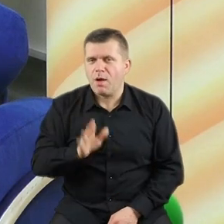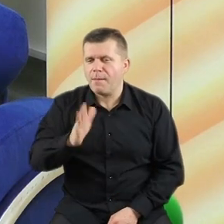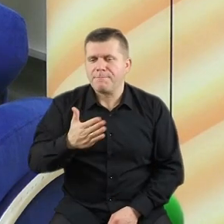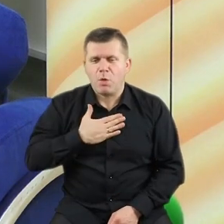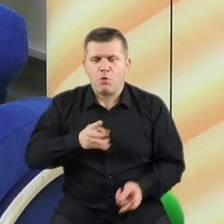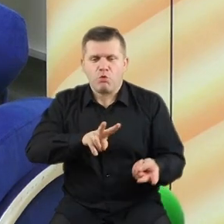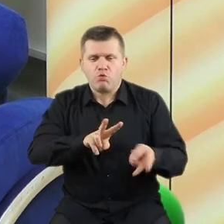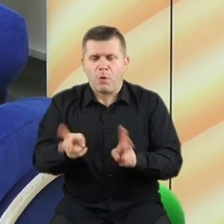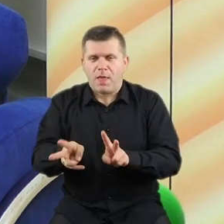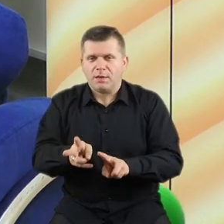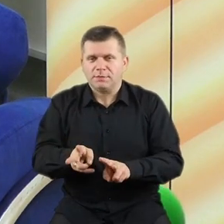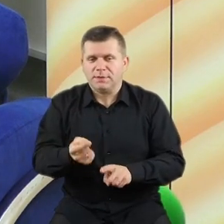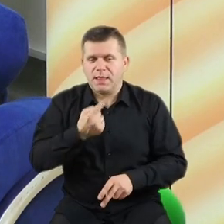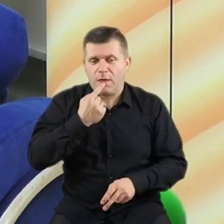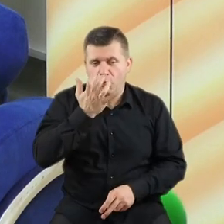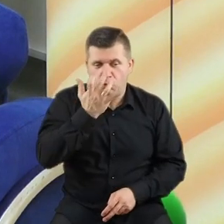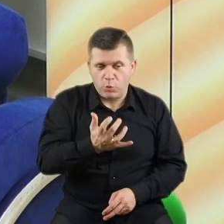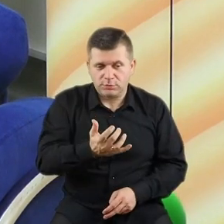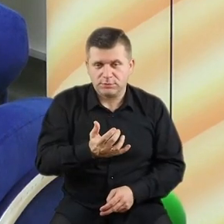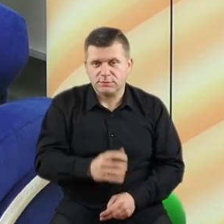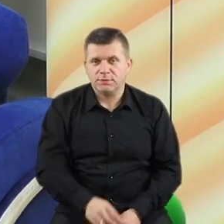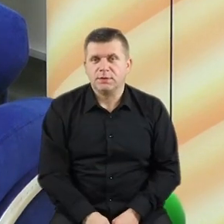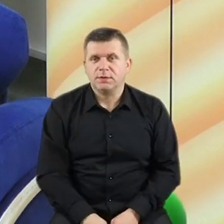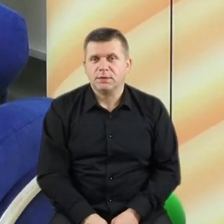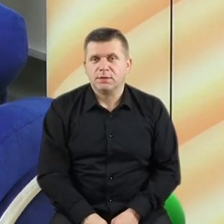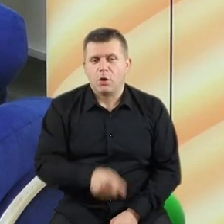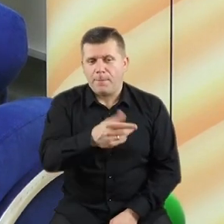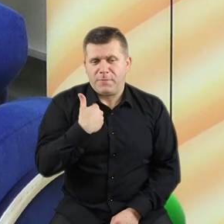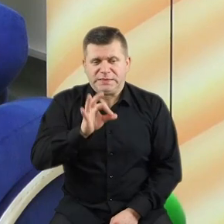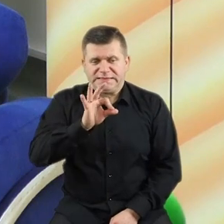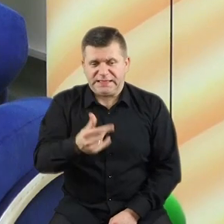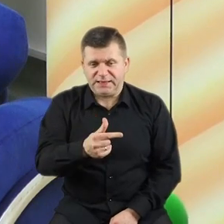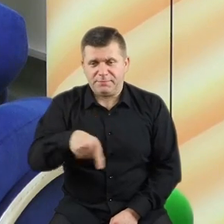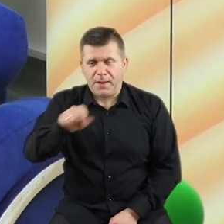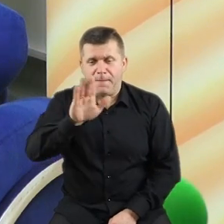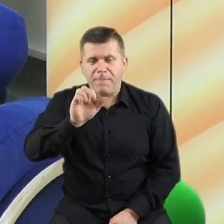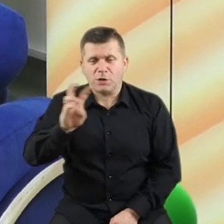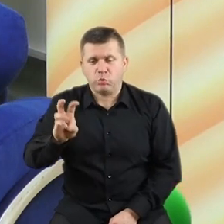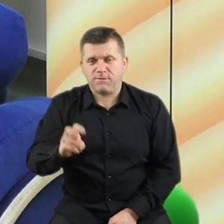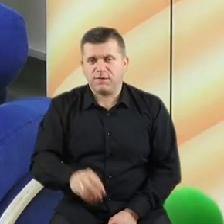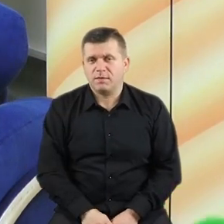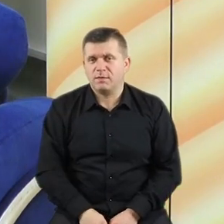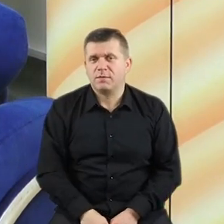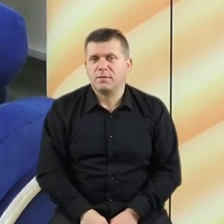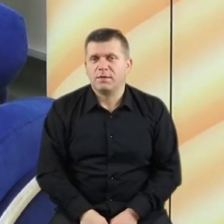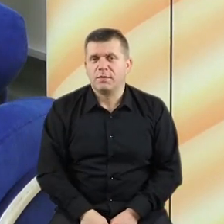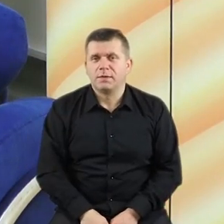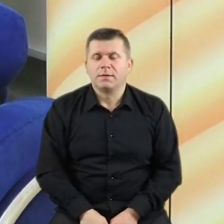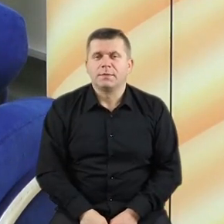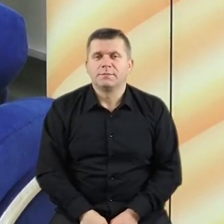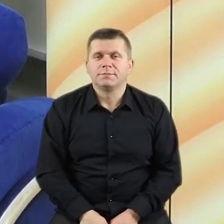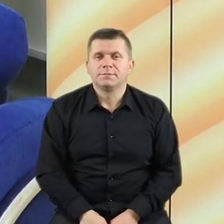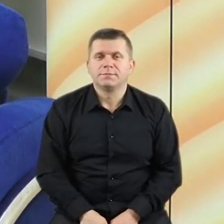miałam tłumacza z języka rosyjskiego, który był synem Basków wywiezionych do Związku Radzieckiego i on